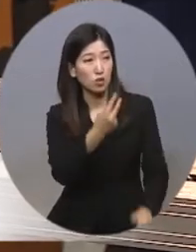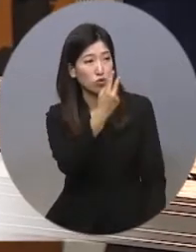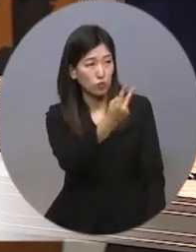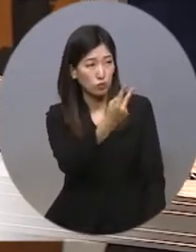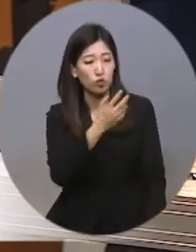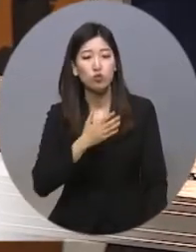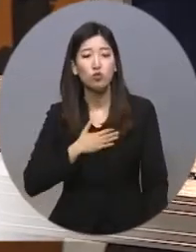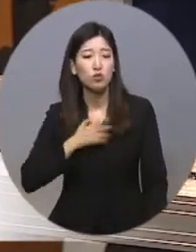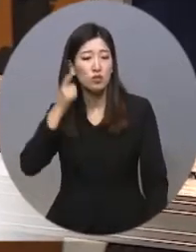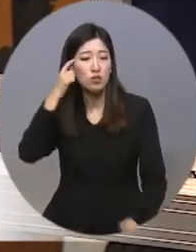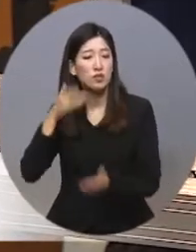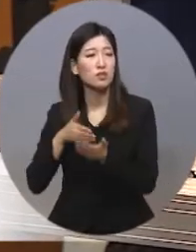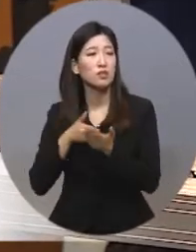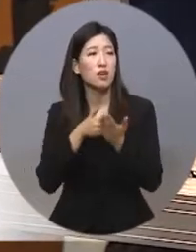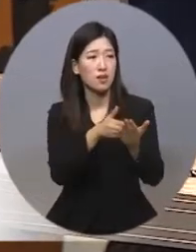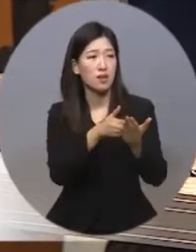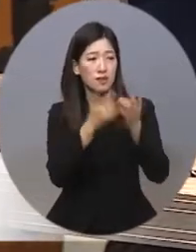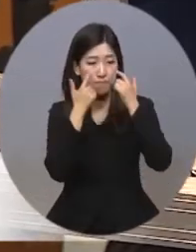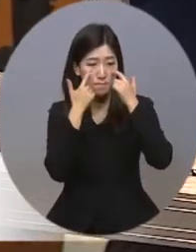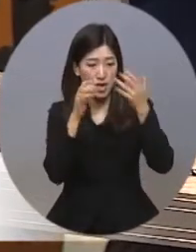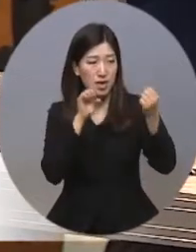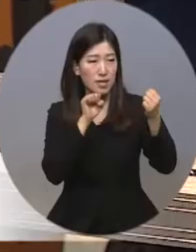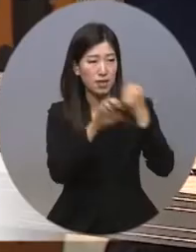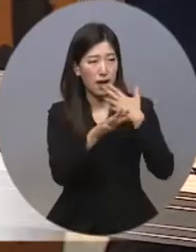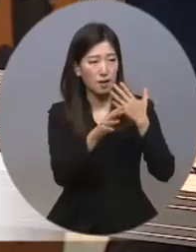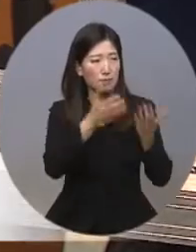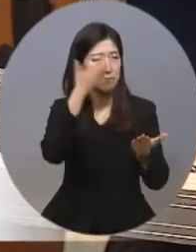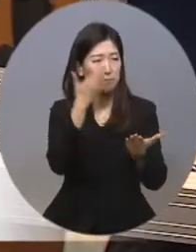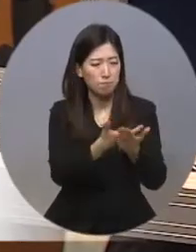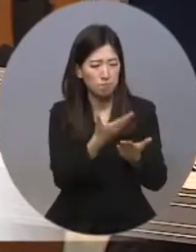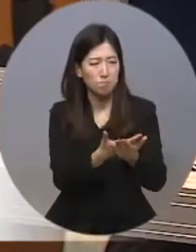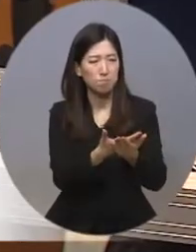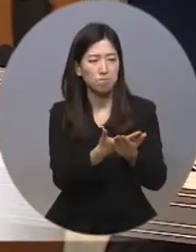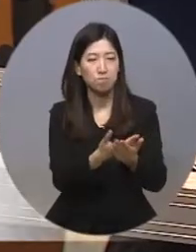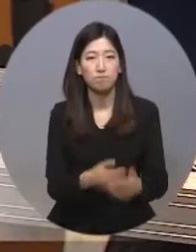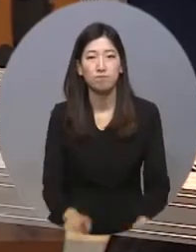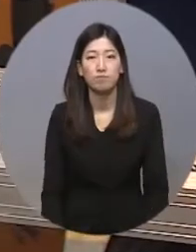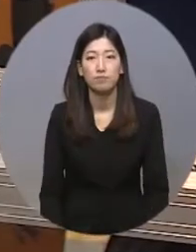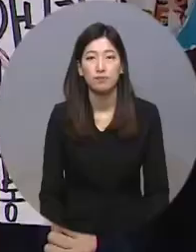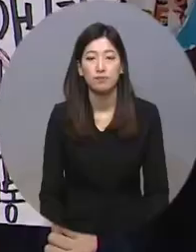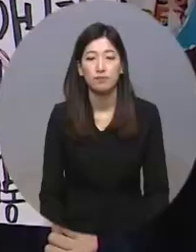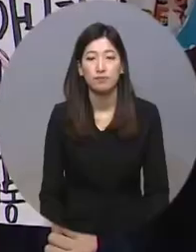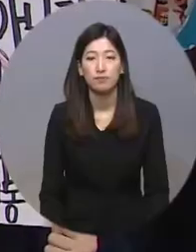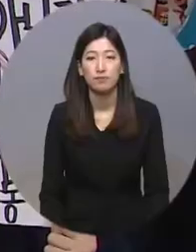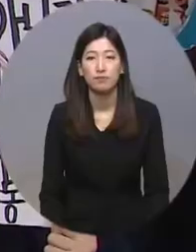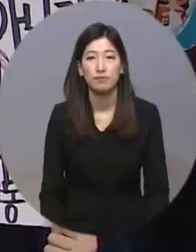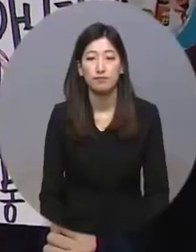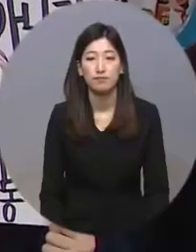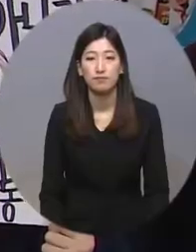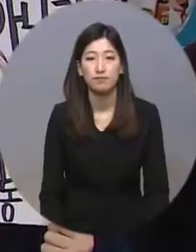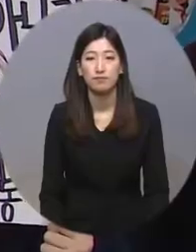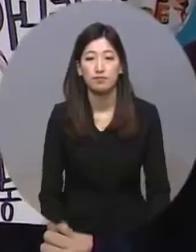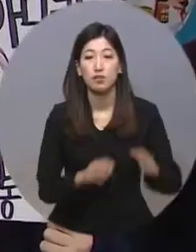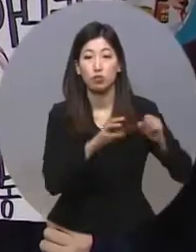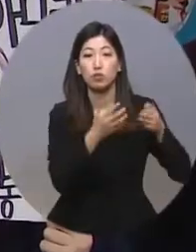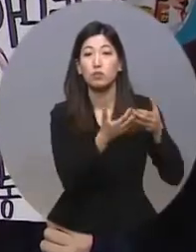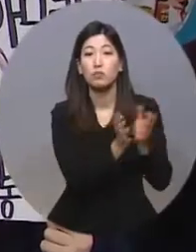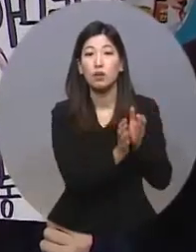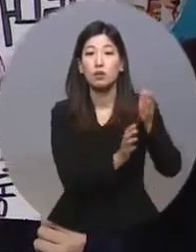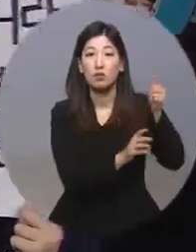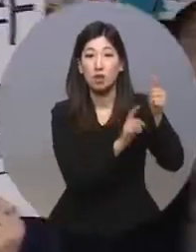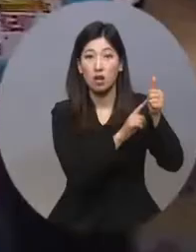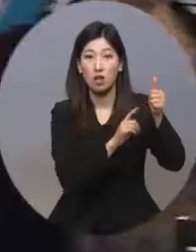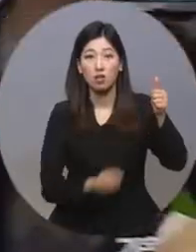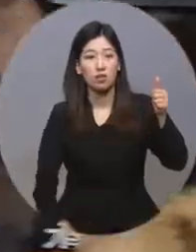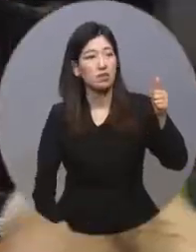인수위원장은 확실한 답변을 내놓으십시오. 국민의힘 이준석 당대표를